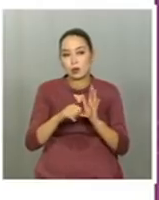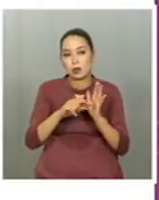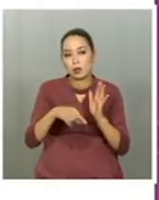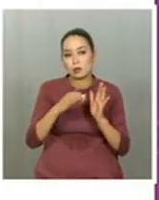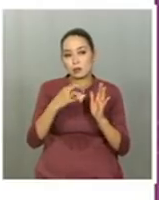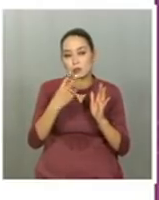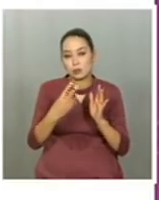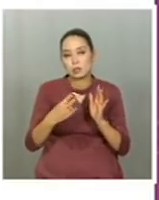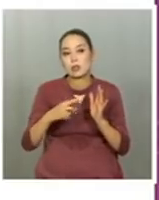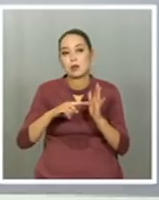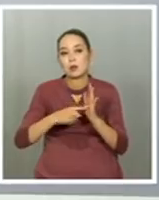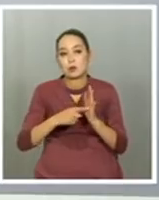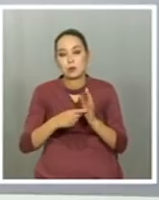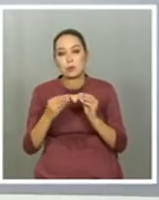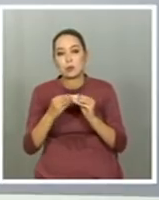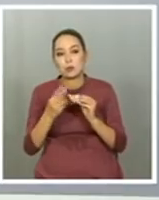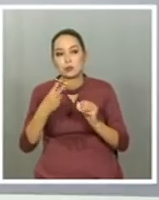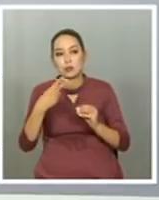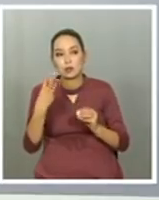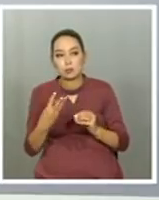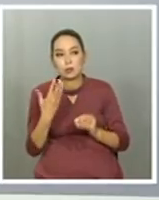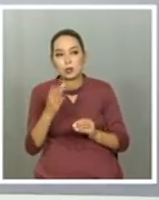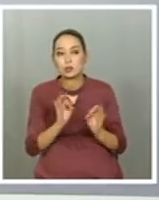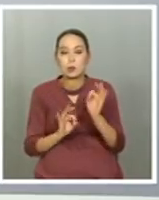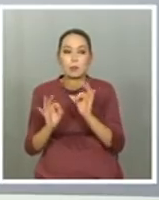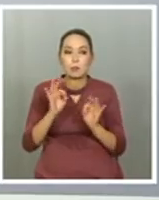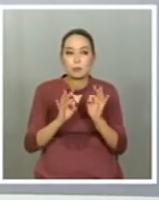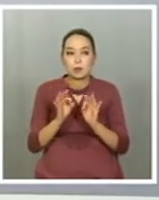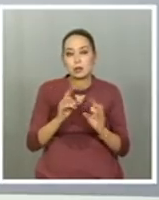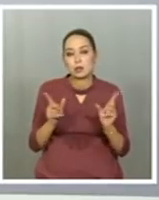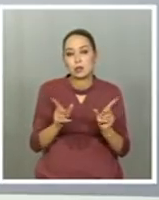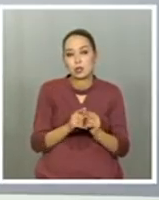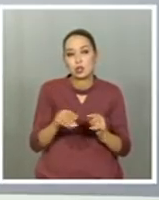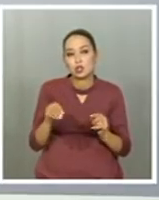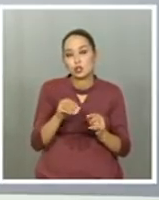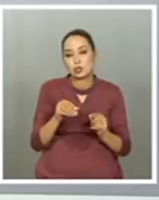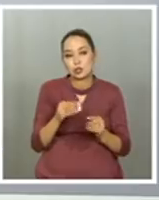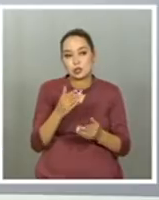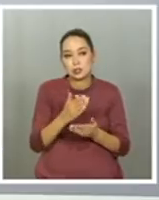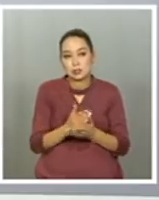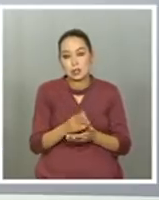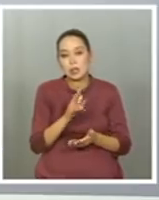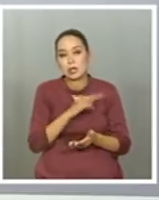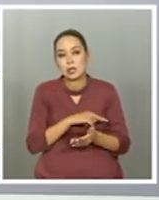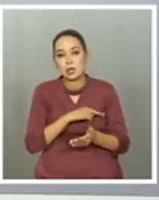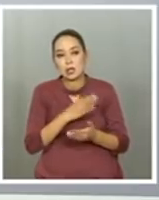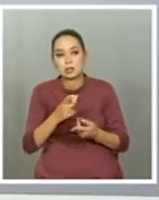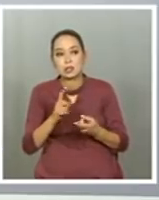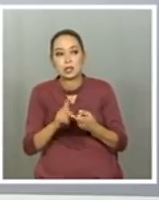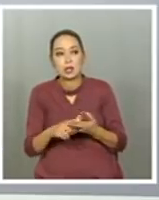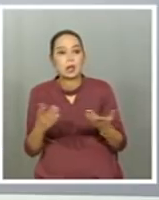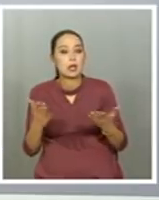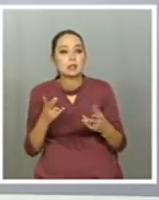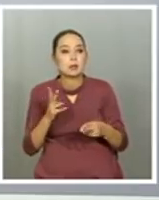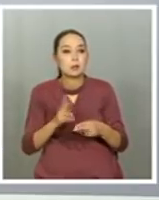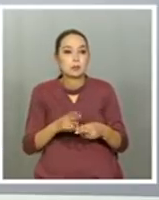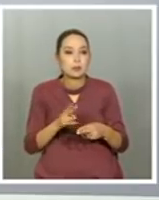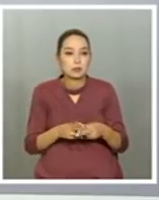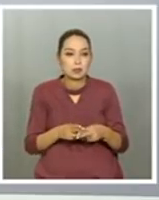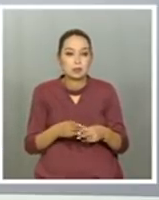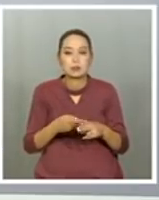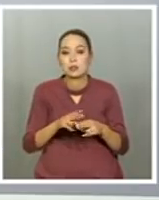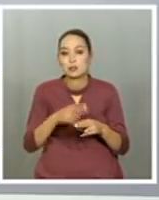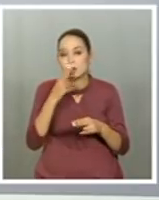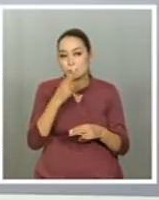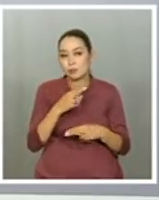23 дәрежесі хлор молекуласымен әрекеттескенде тұз үзілді. Реакцияға қатысқан қандай метал? Бұл жерде назар